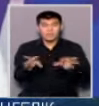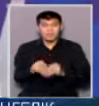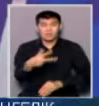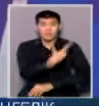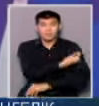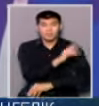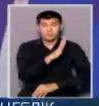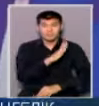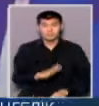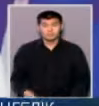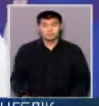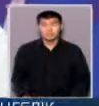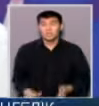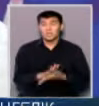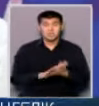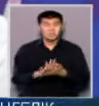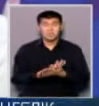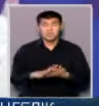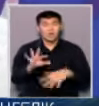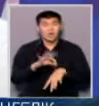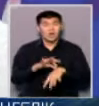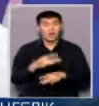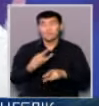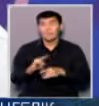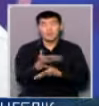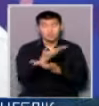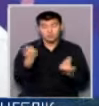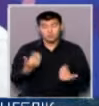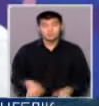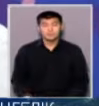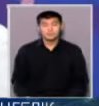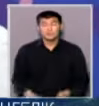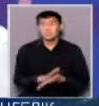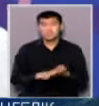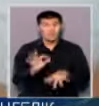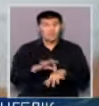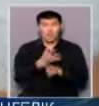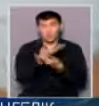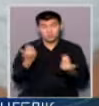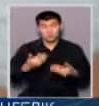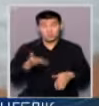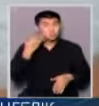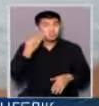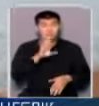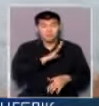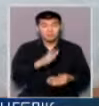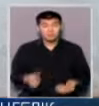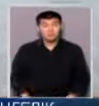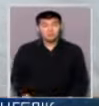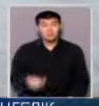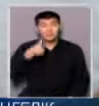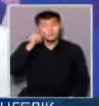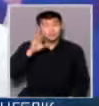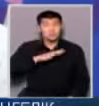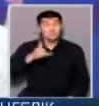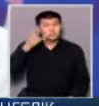барып алдық. Ешқандай зияндығы жоқ, ешқандай ауырған жоқпыз, жеңіл қабылдадық. Кеше